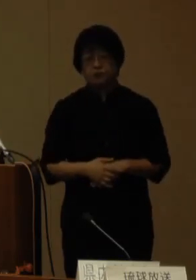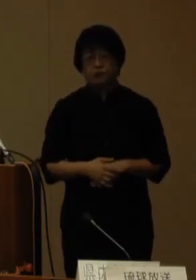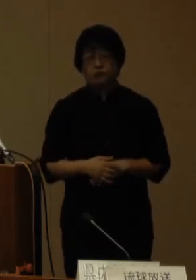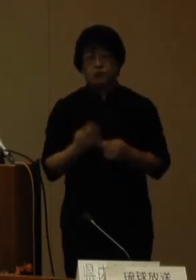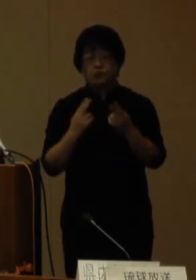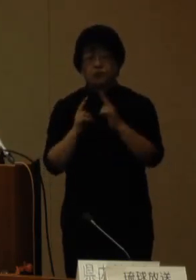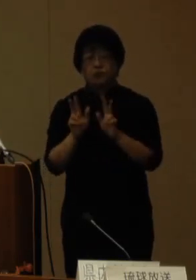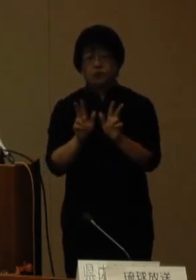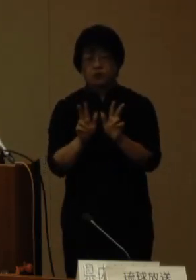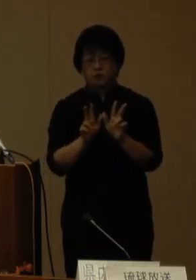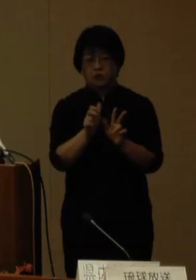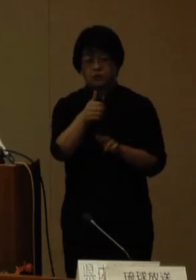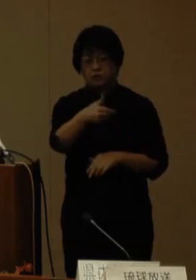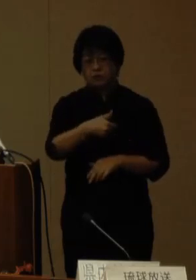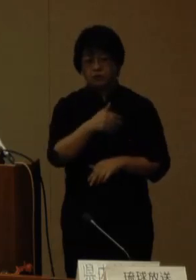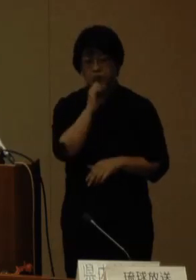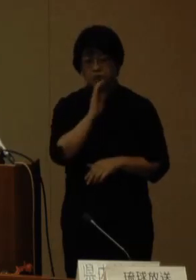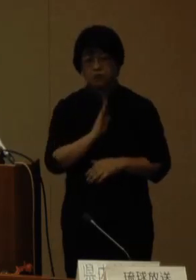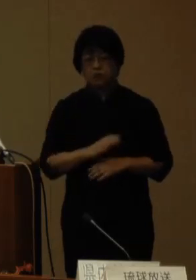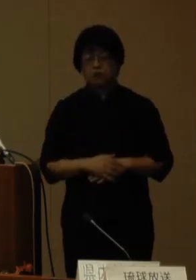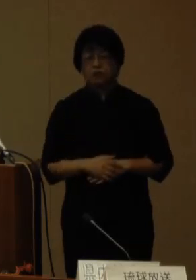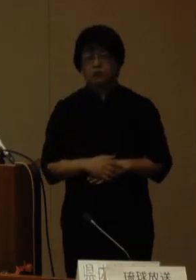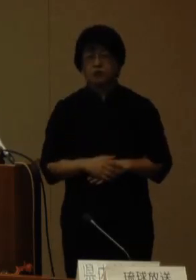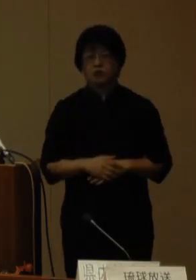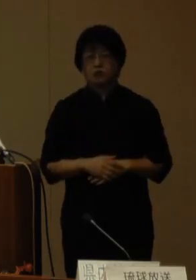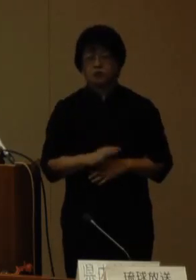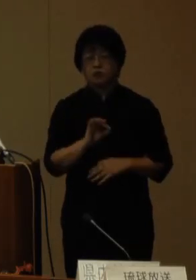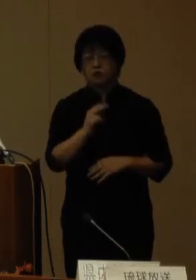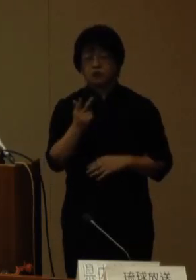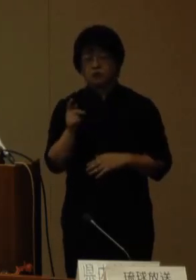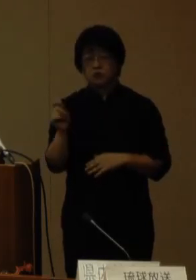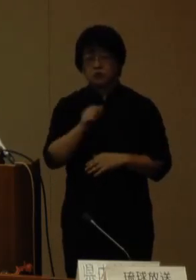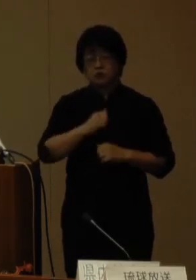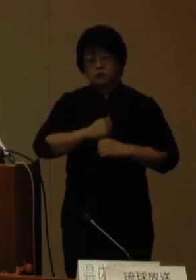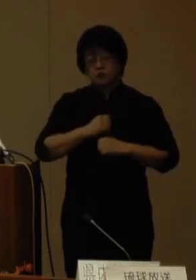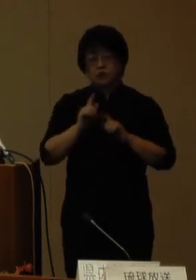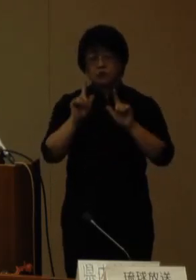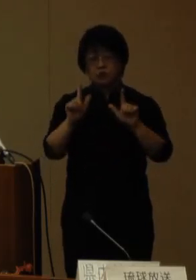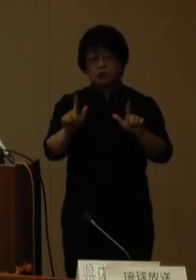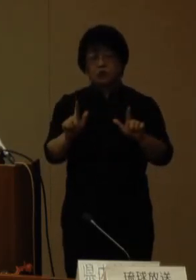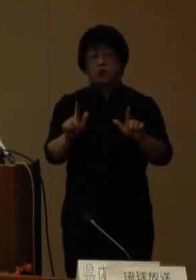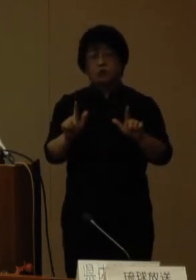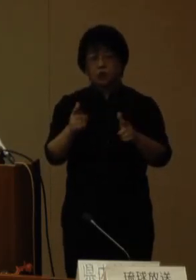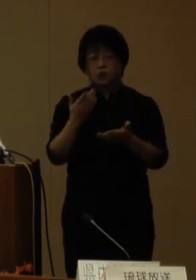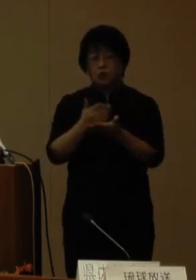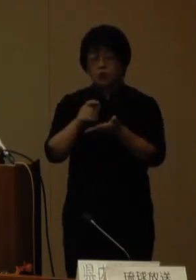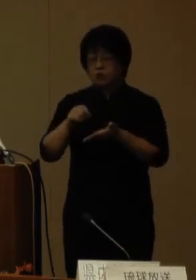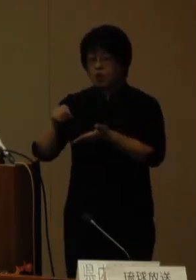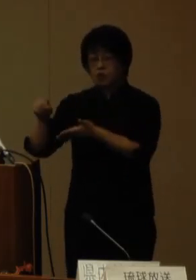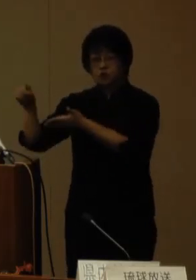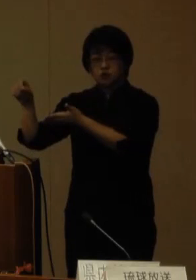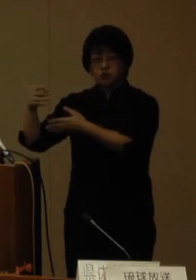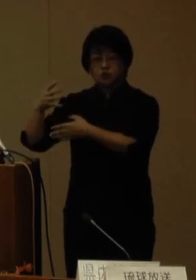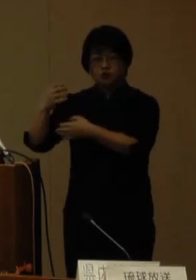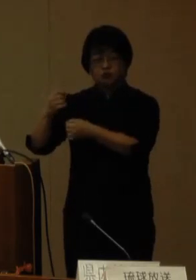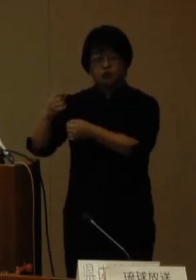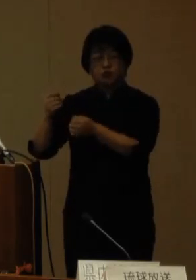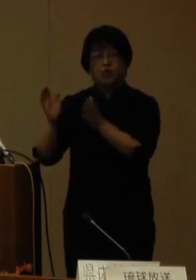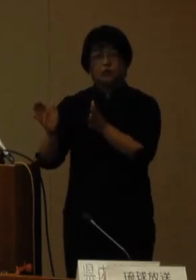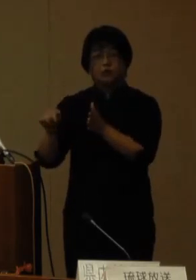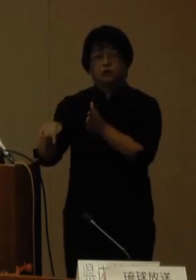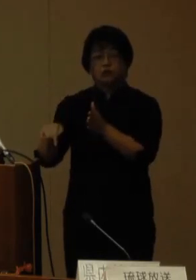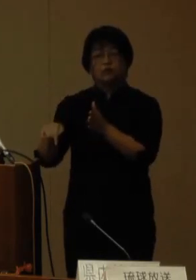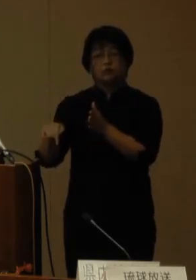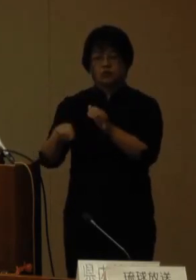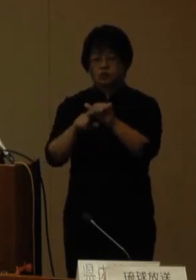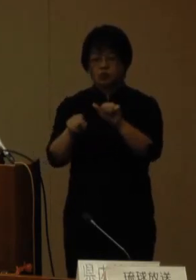沖縄テレビ横田と申します。よろしくお願いします。はい、知事、緊急事態宣言を、まあ、要請するタイミングなんですけども、まあ、おっしゃったようにそのゴールデンウィークの